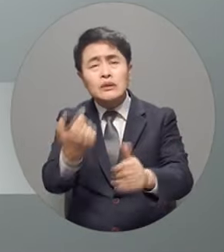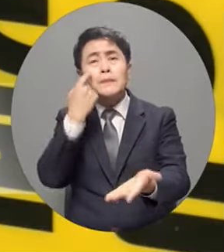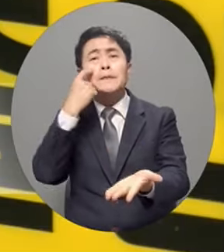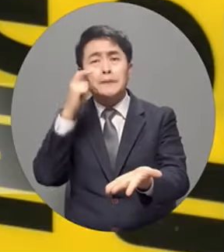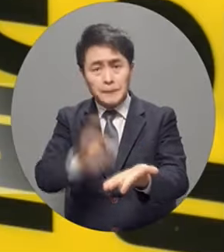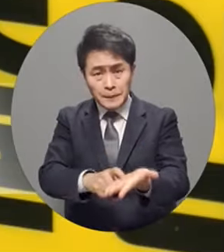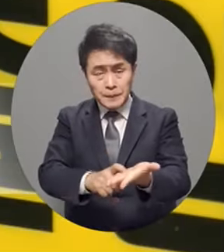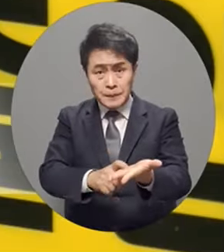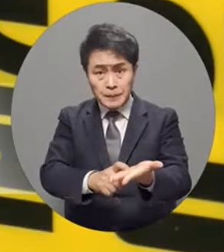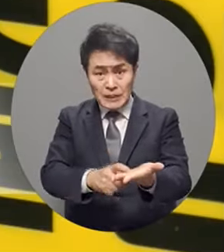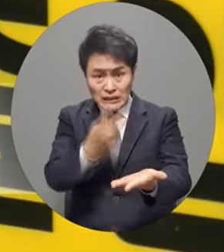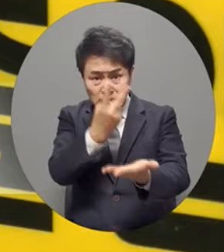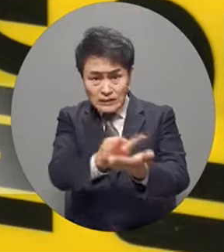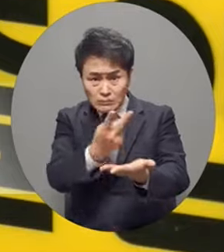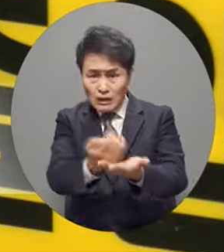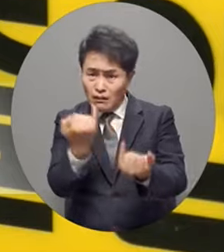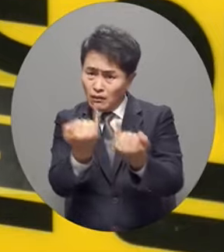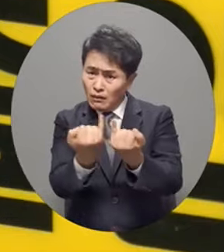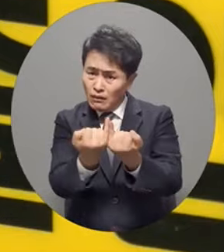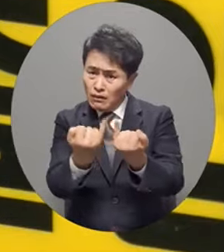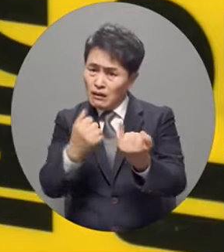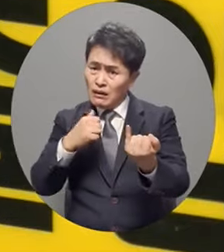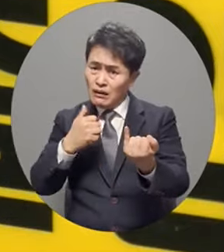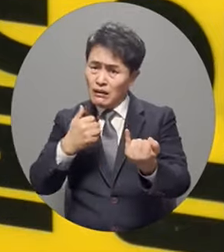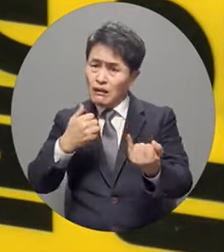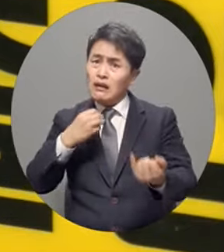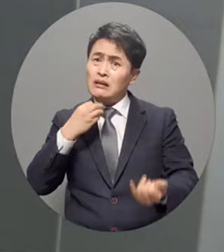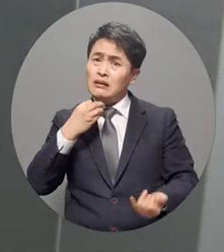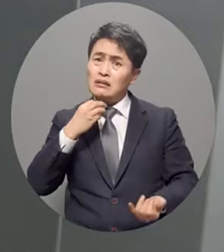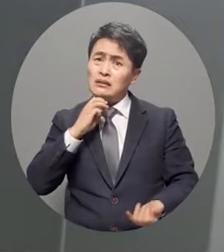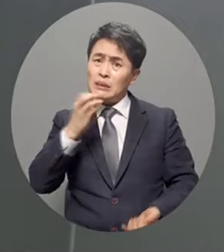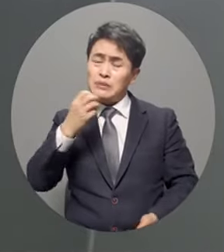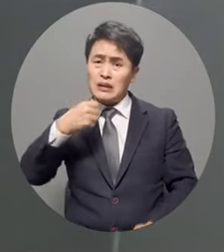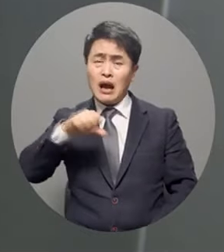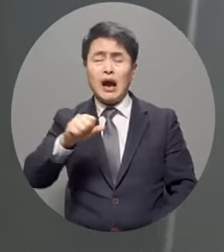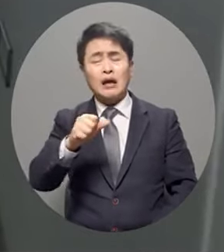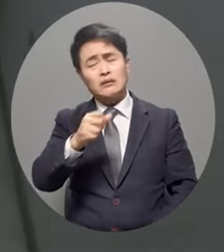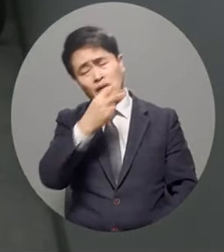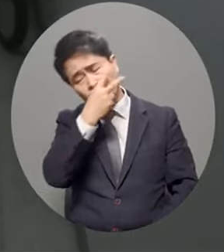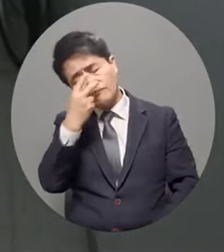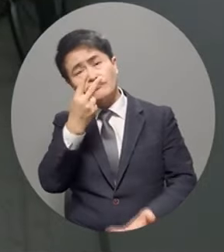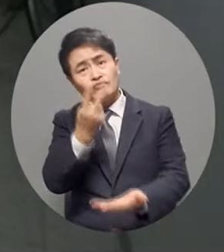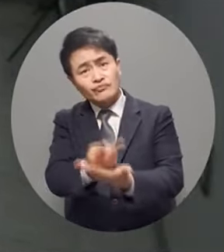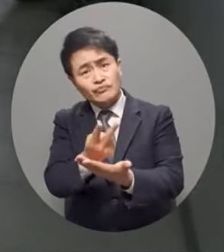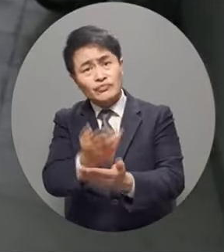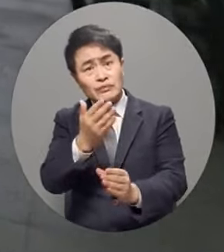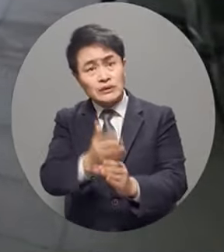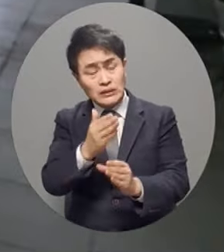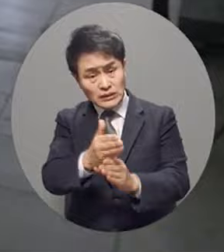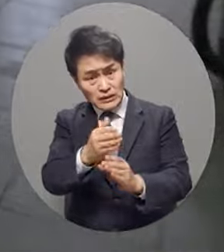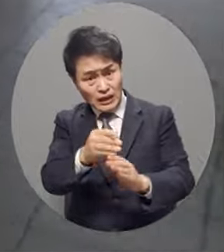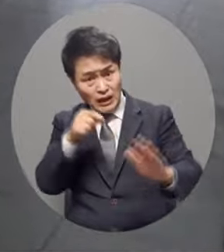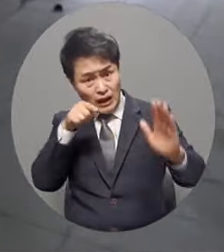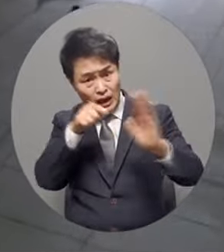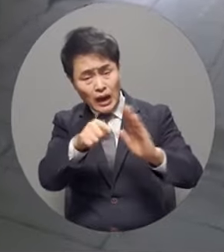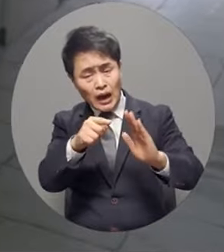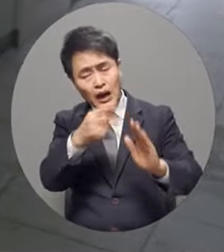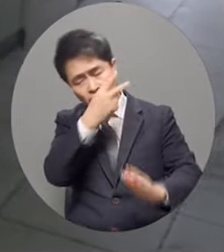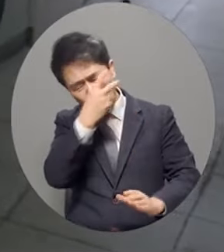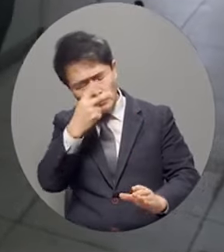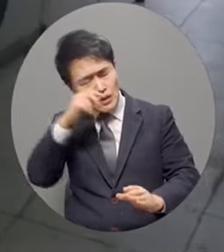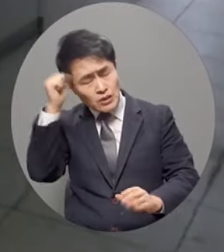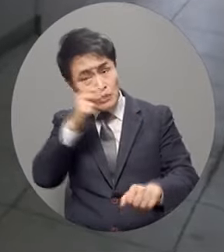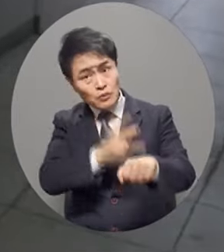발견됐고 침대에는 여성의 30대 아들이 자고 있었습니다. 남성은 범행 현장인 집 안에서 잠들어 있다가